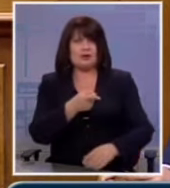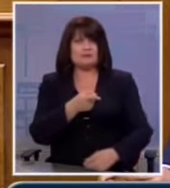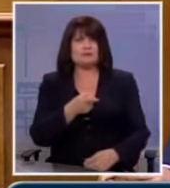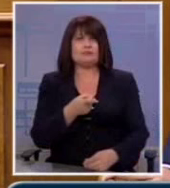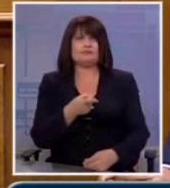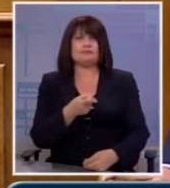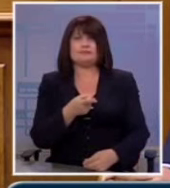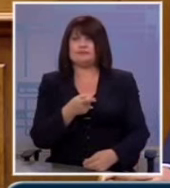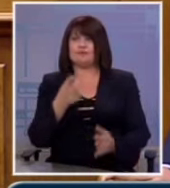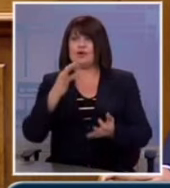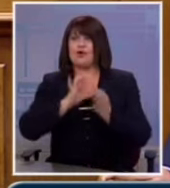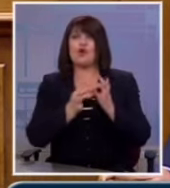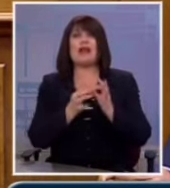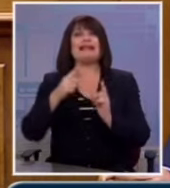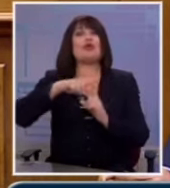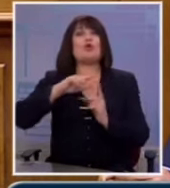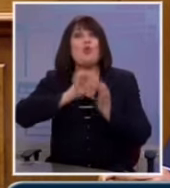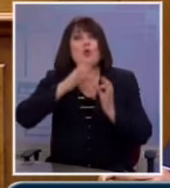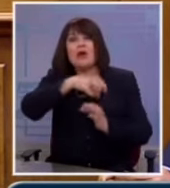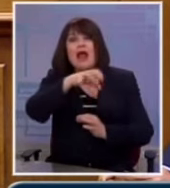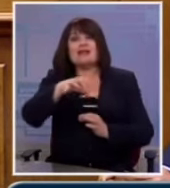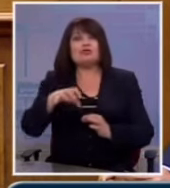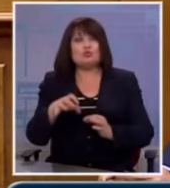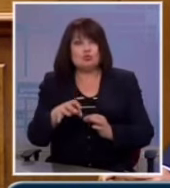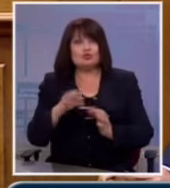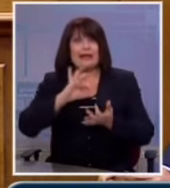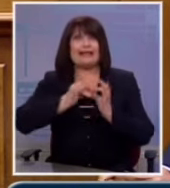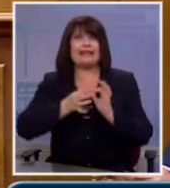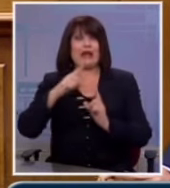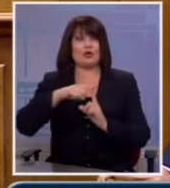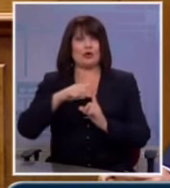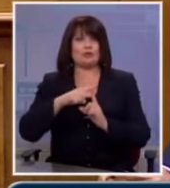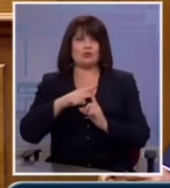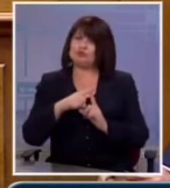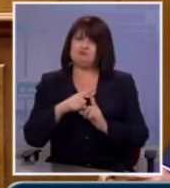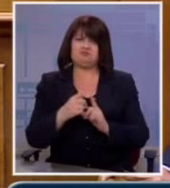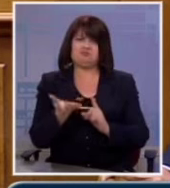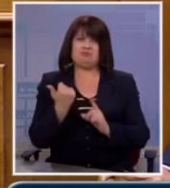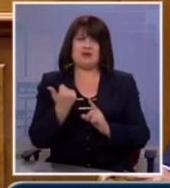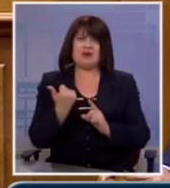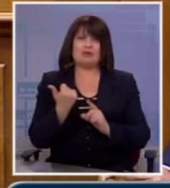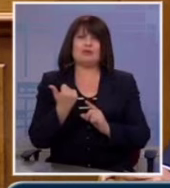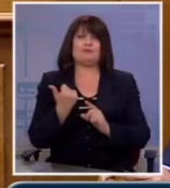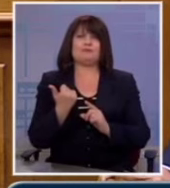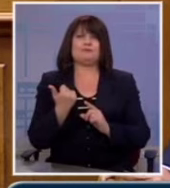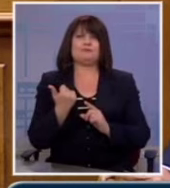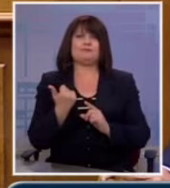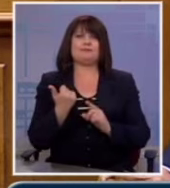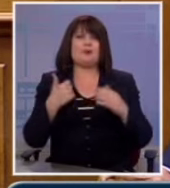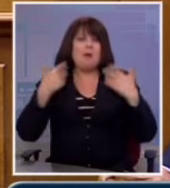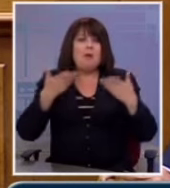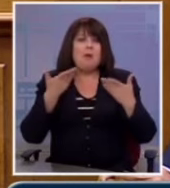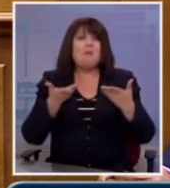σε οργανισμούς τεχνοκρατικούς, σε οργανισμούς που δεν έχουν καμία